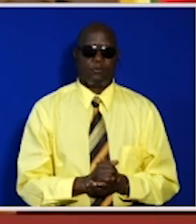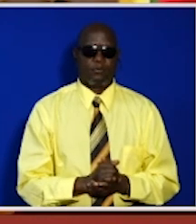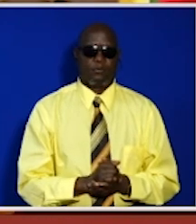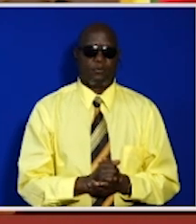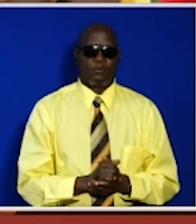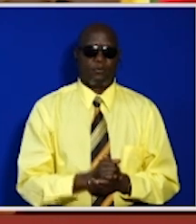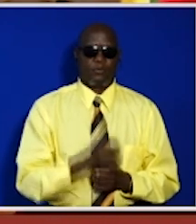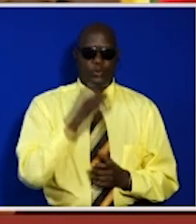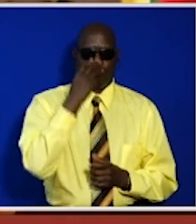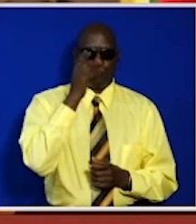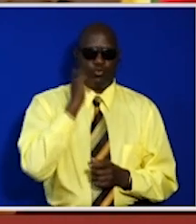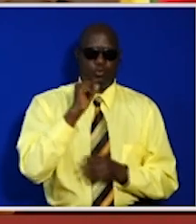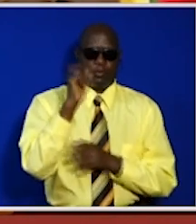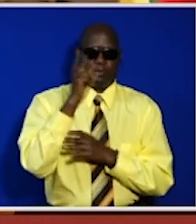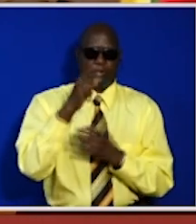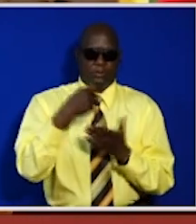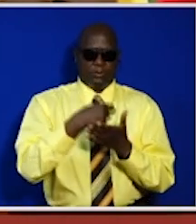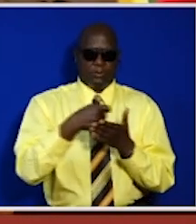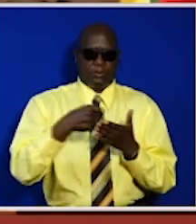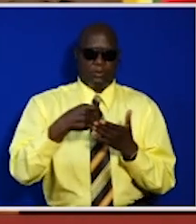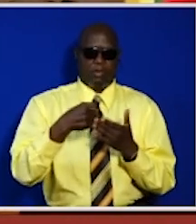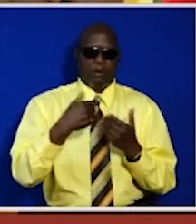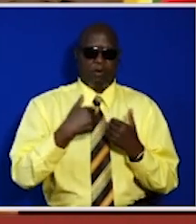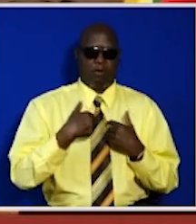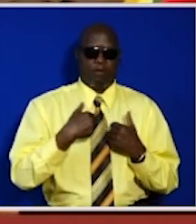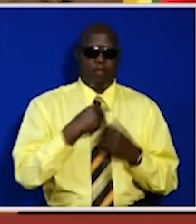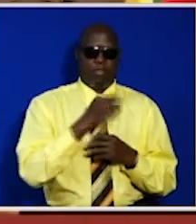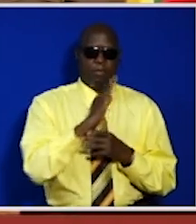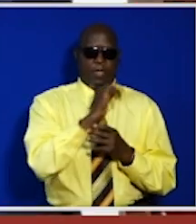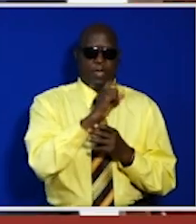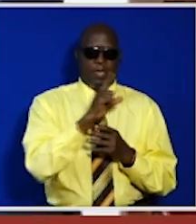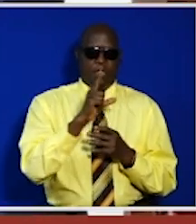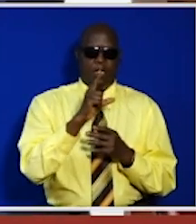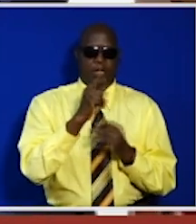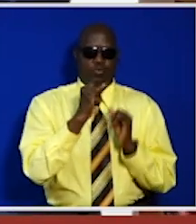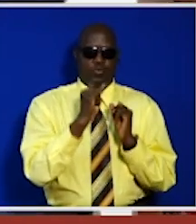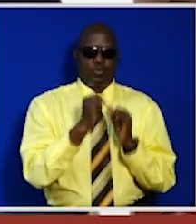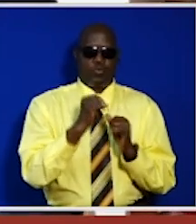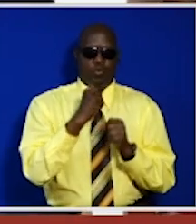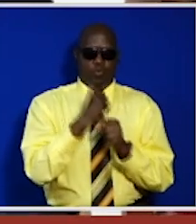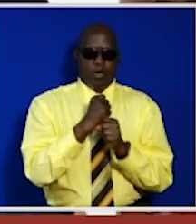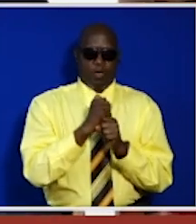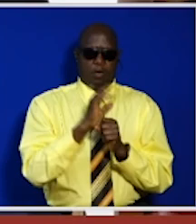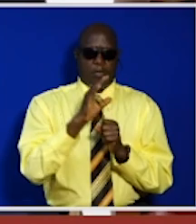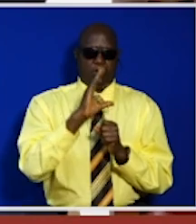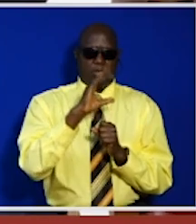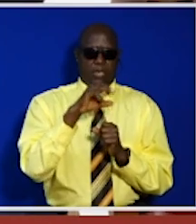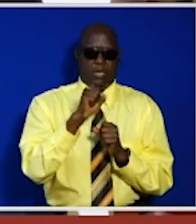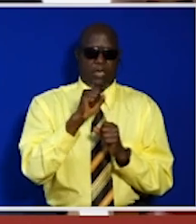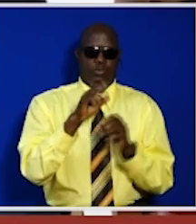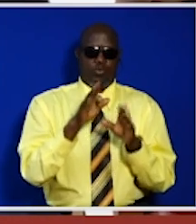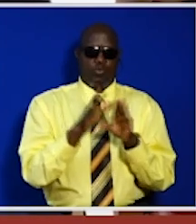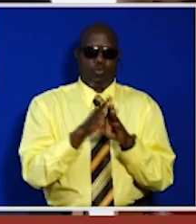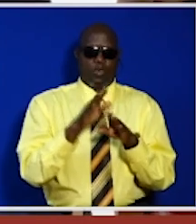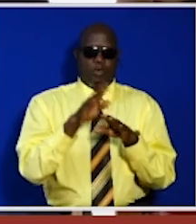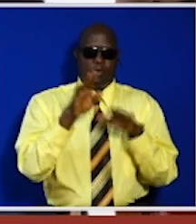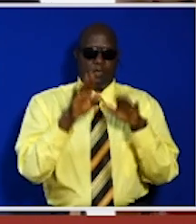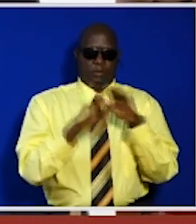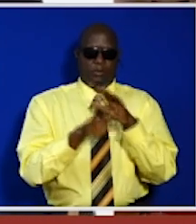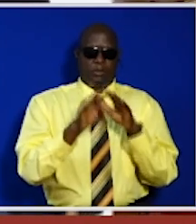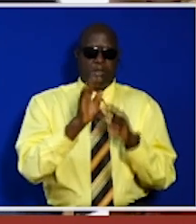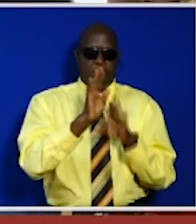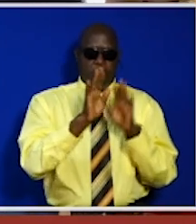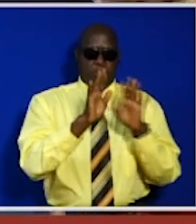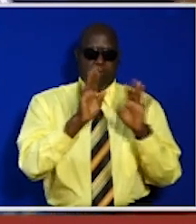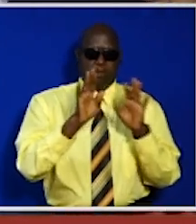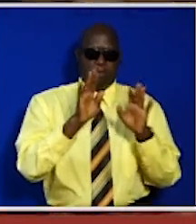Rais William Ruto ametia saini kandarasi mpya za utendakazi na mawaziri wake pamoja na makatibu wakuu wao katika hafla iliyofanyika